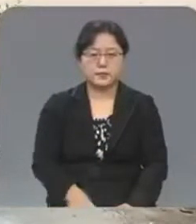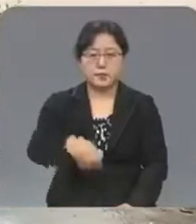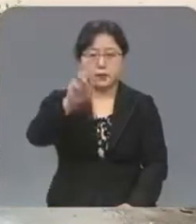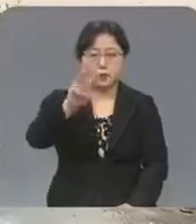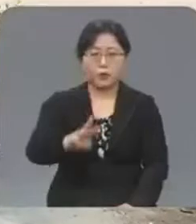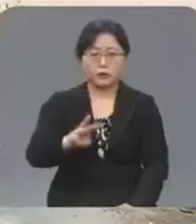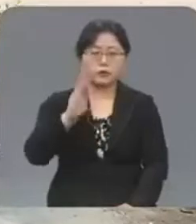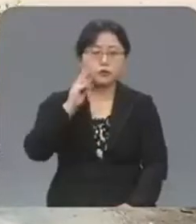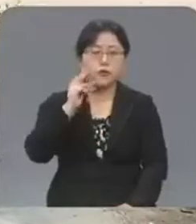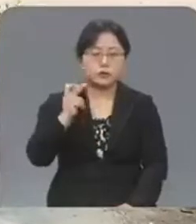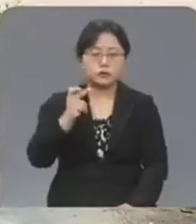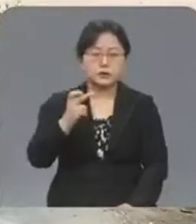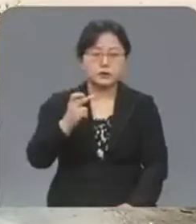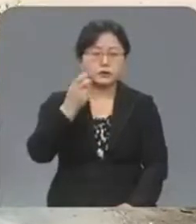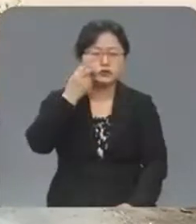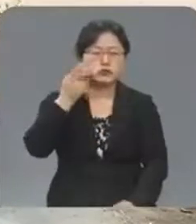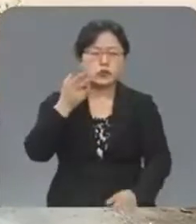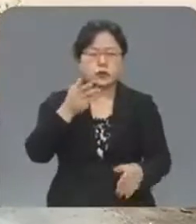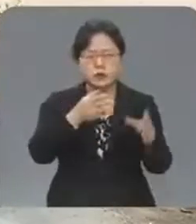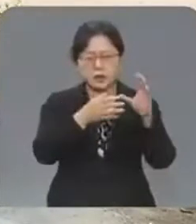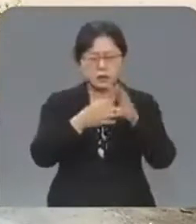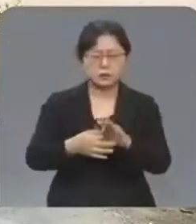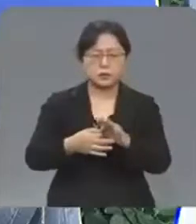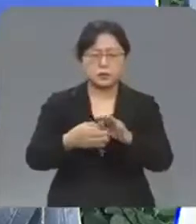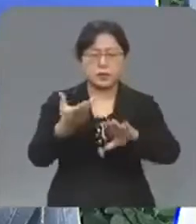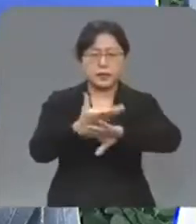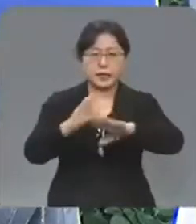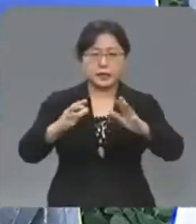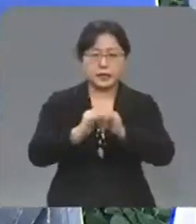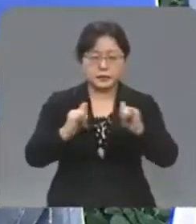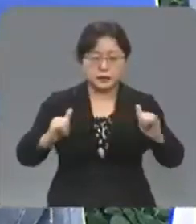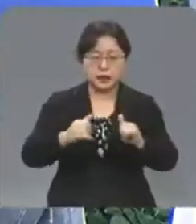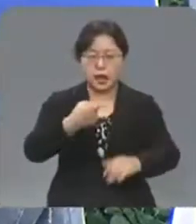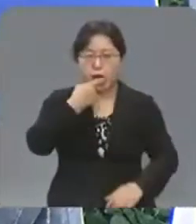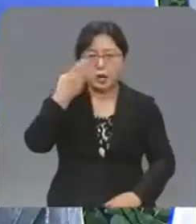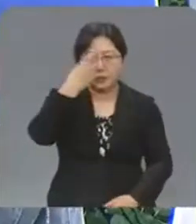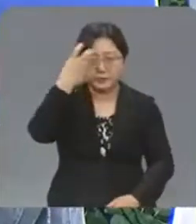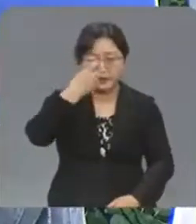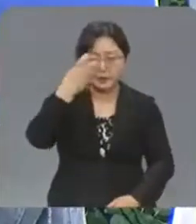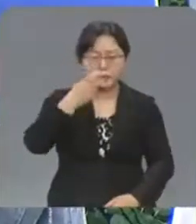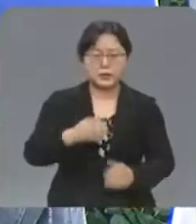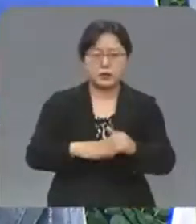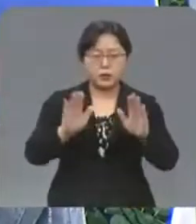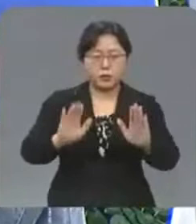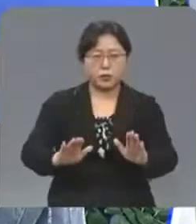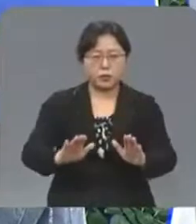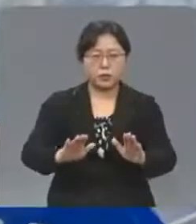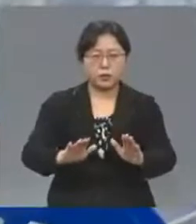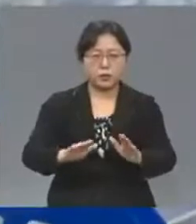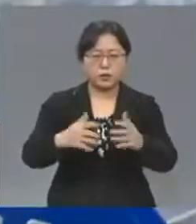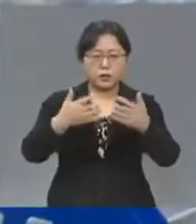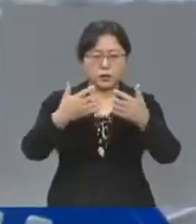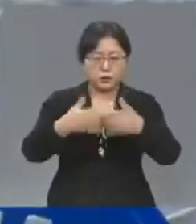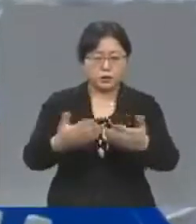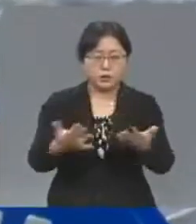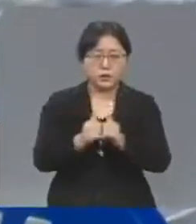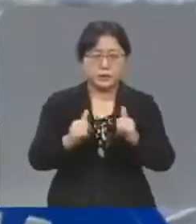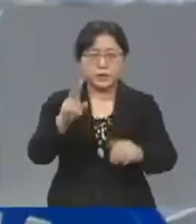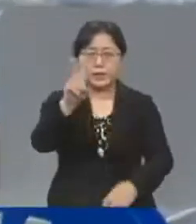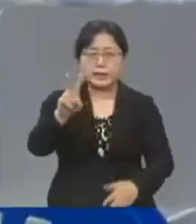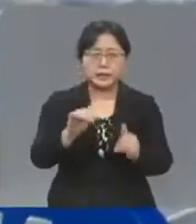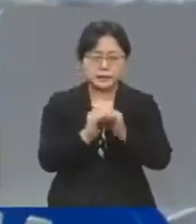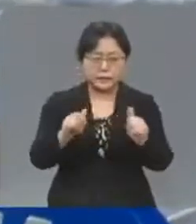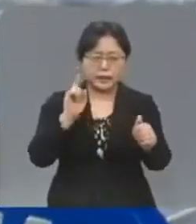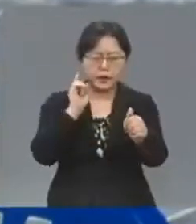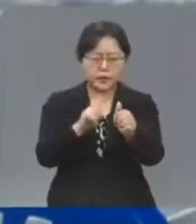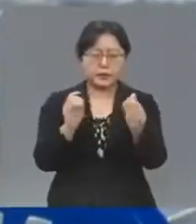광주 광산구에서 두 달 가까이 이어지고 있는 외국인 대상 선제 검사. 오늘도 한 공장에서 일하는 베트남인이